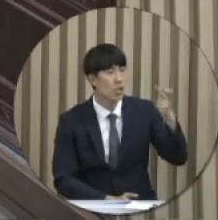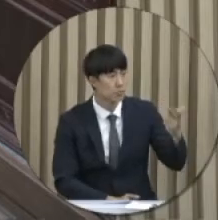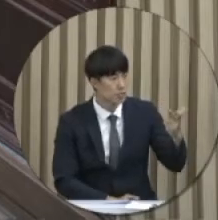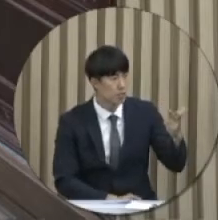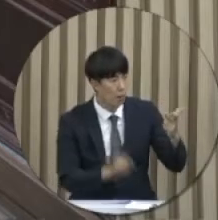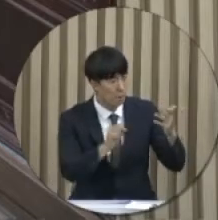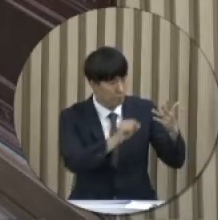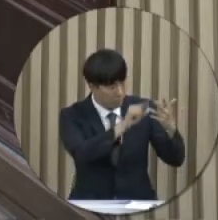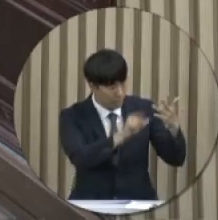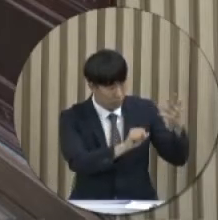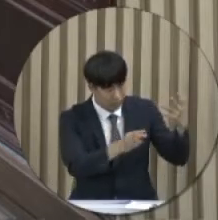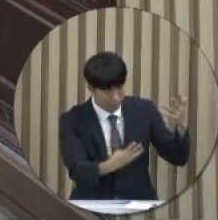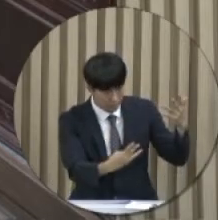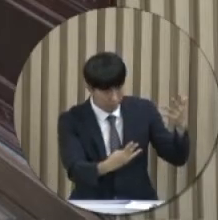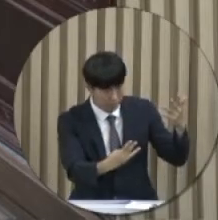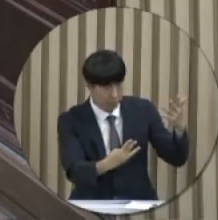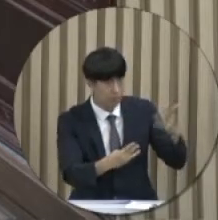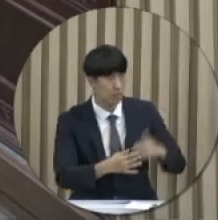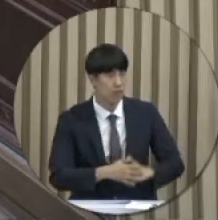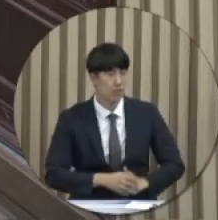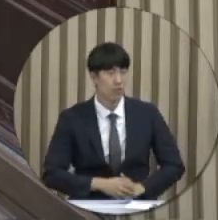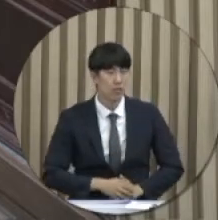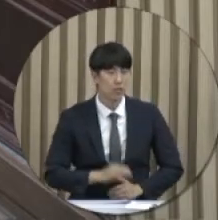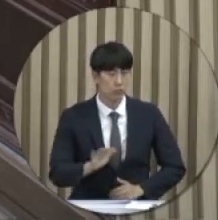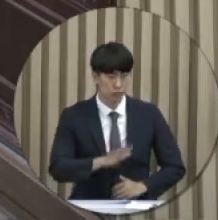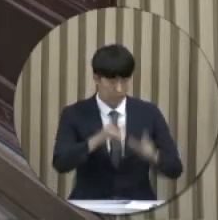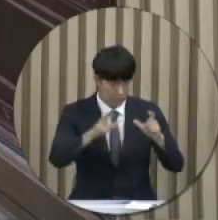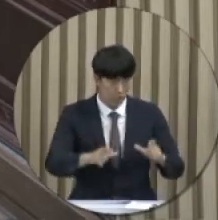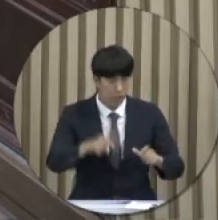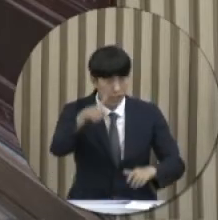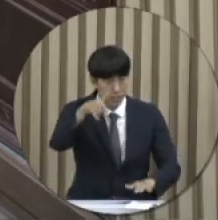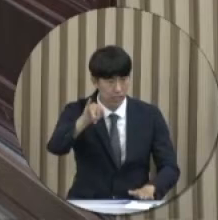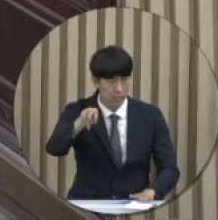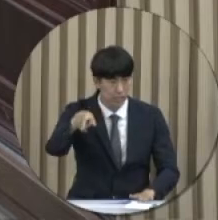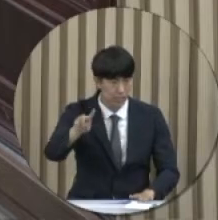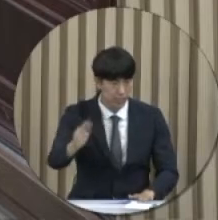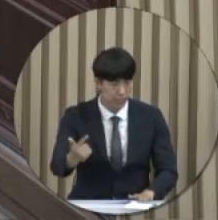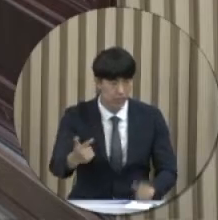2017년도 8월 3일 날 우리 지역의 그 기산지구하고